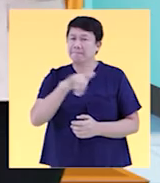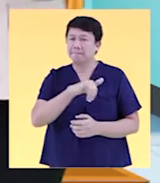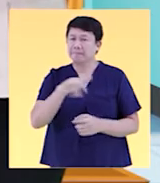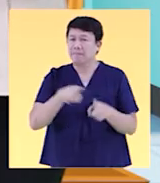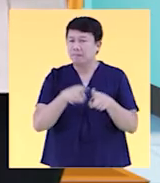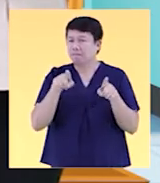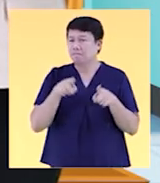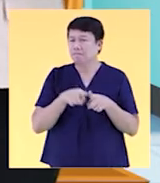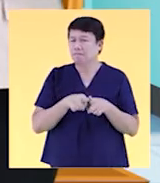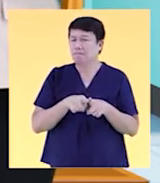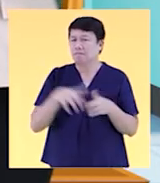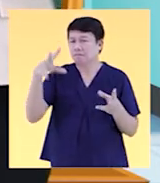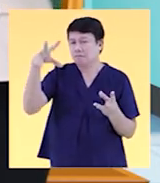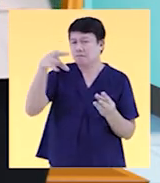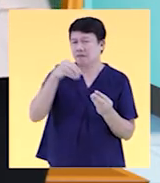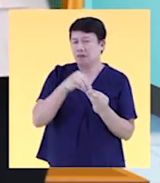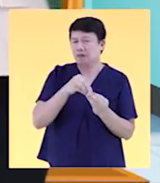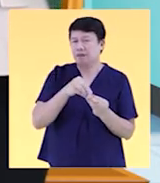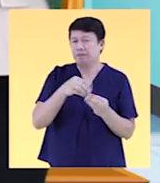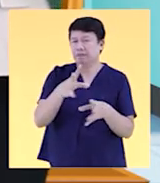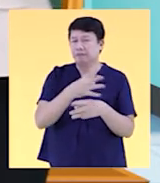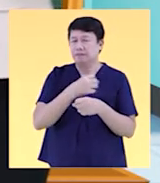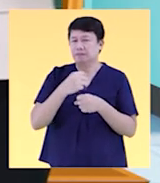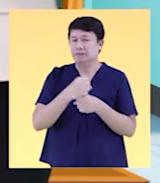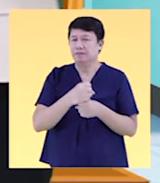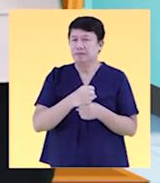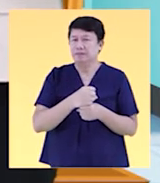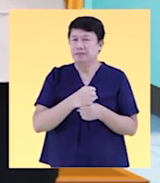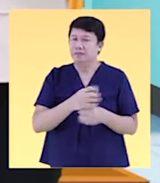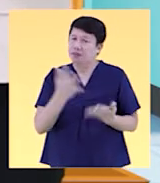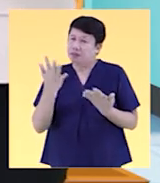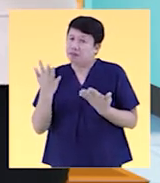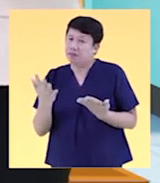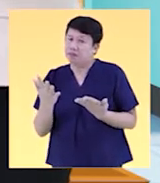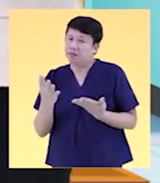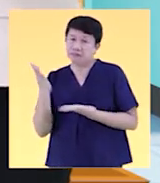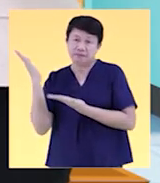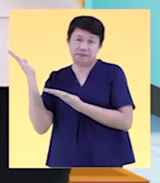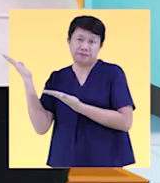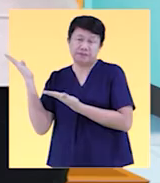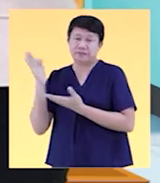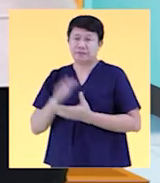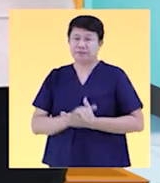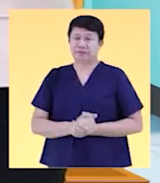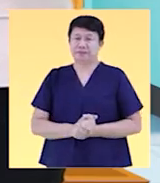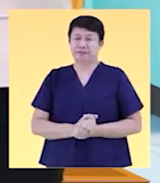Pareho din ba ang sum na nakuha? Ganito rin ba?